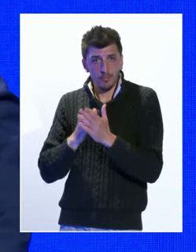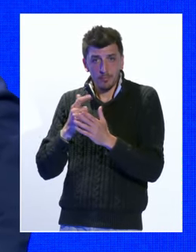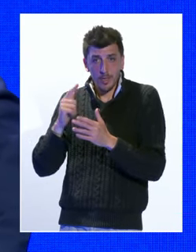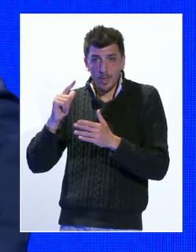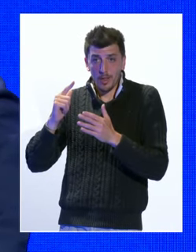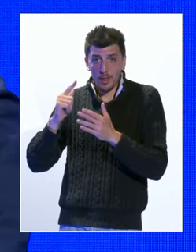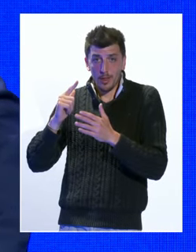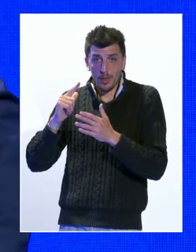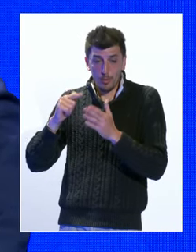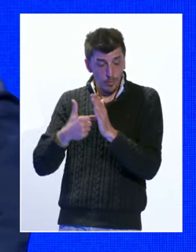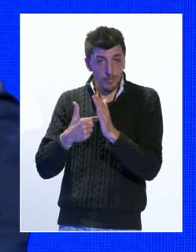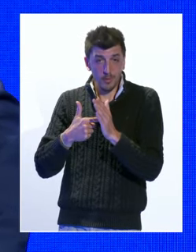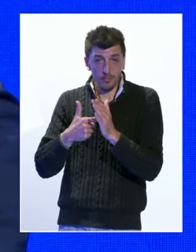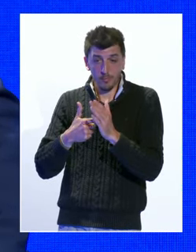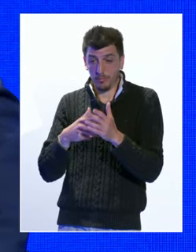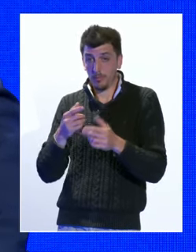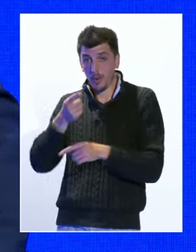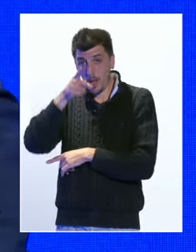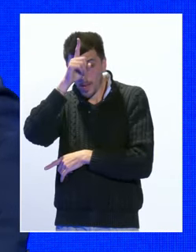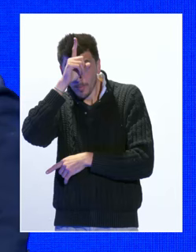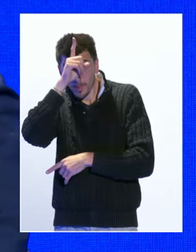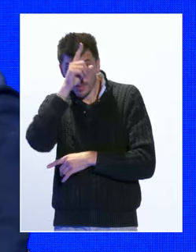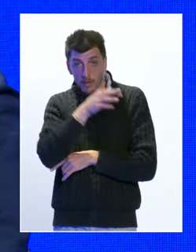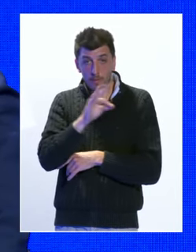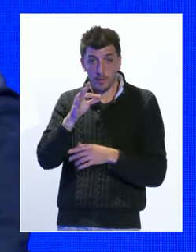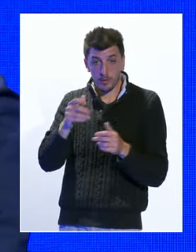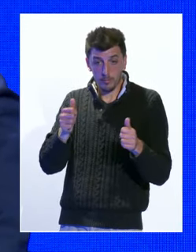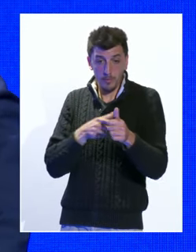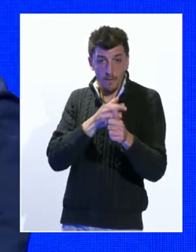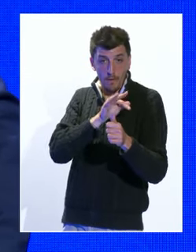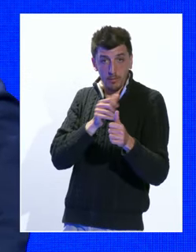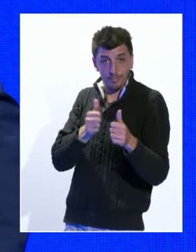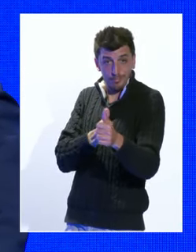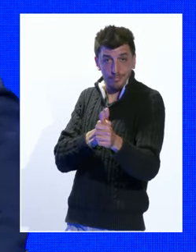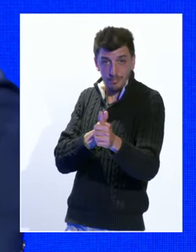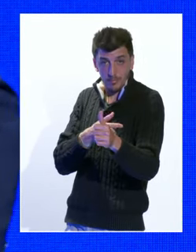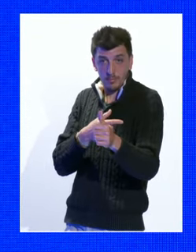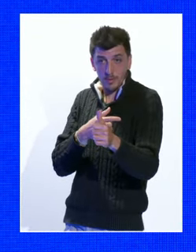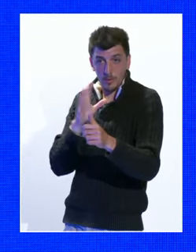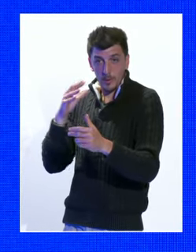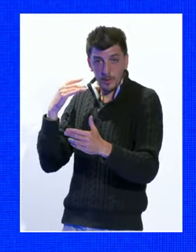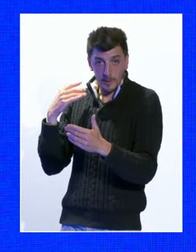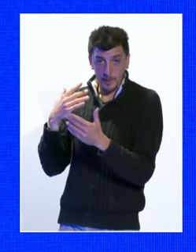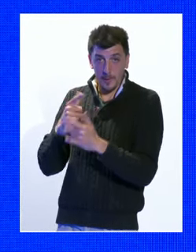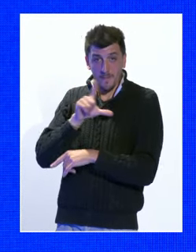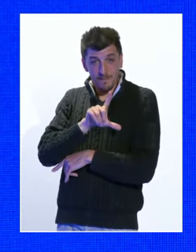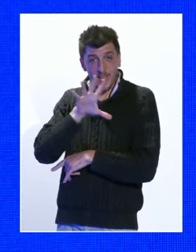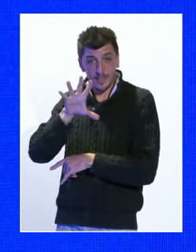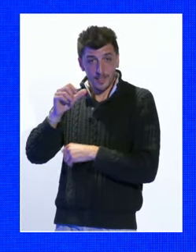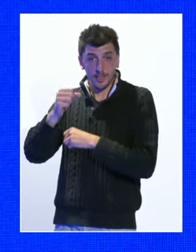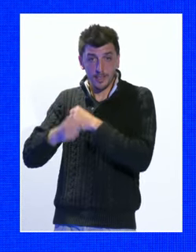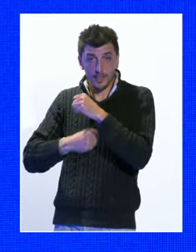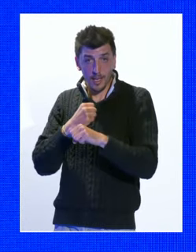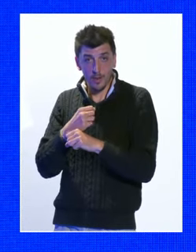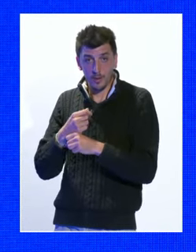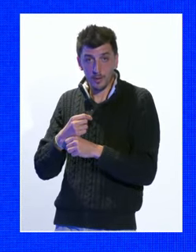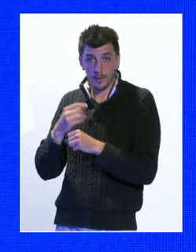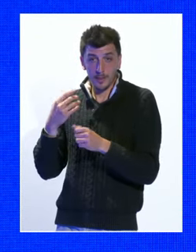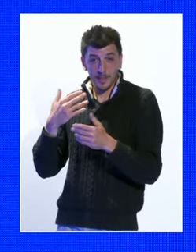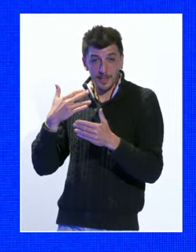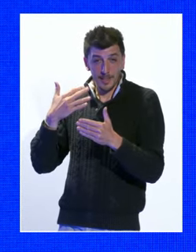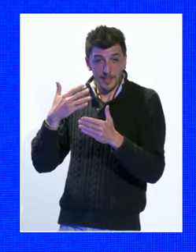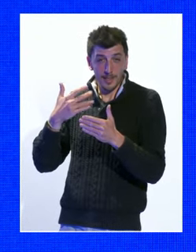pays de l'Union européenne. Et en 25 ans, nous avons décroché et passé au plus bas